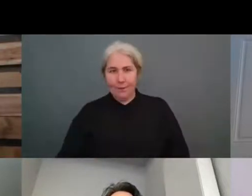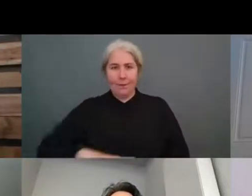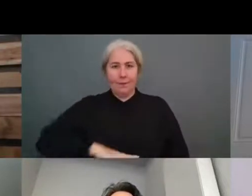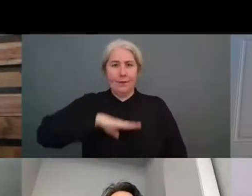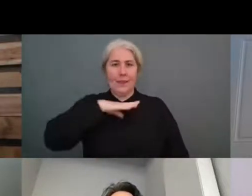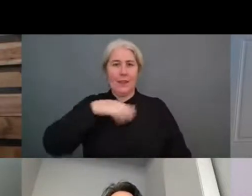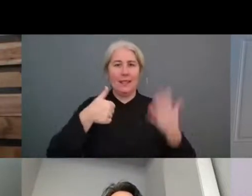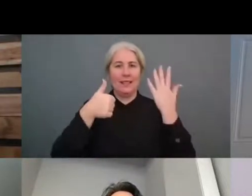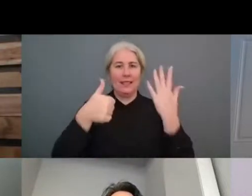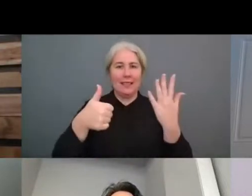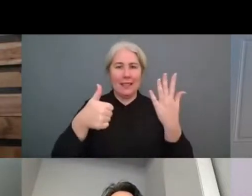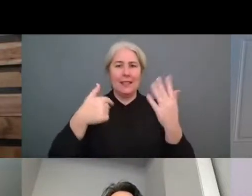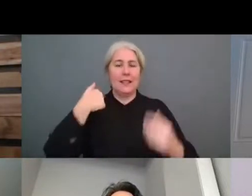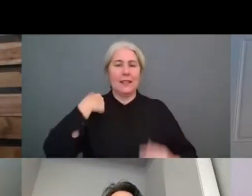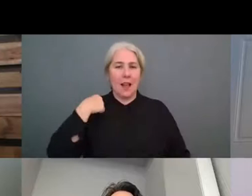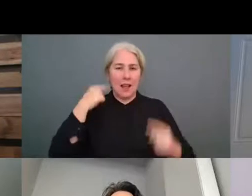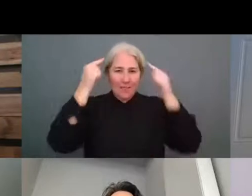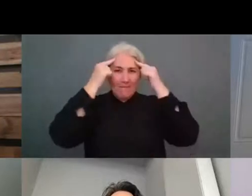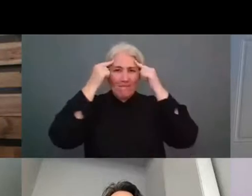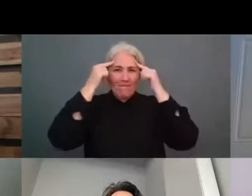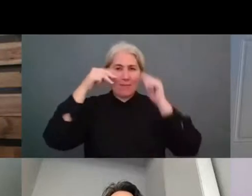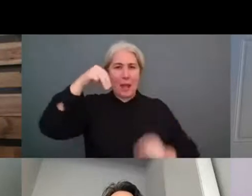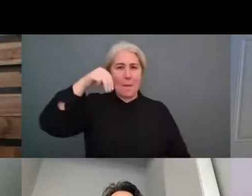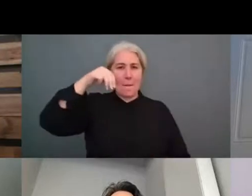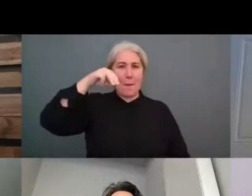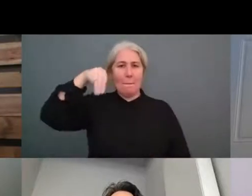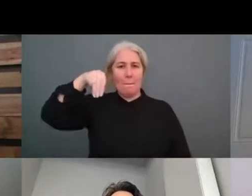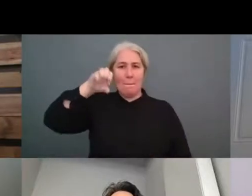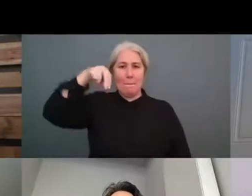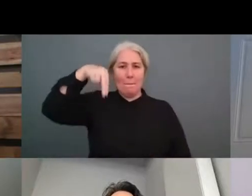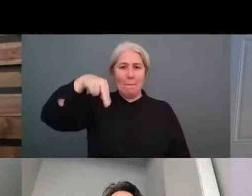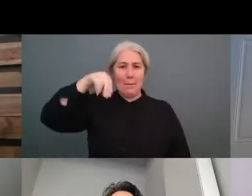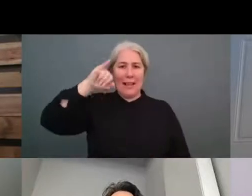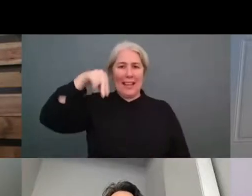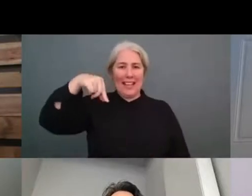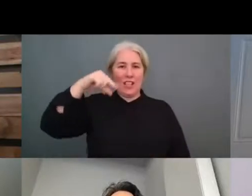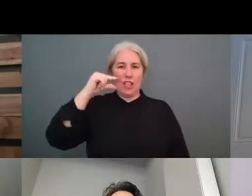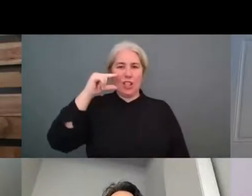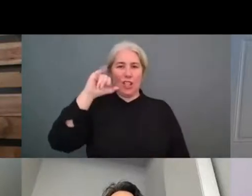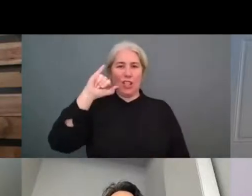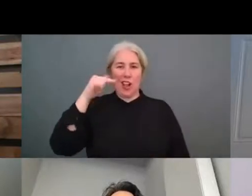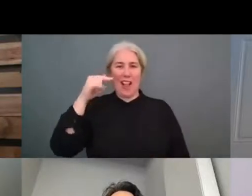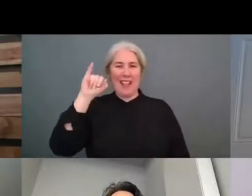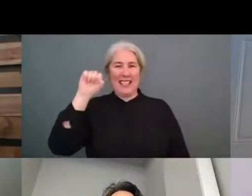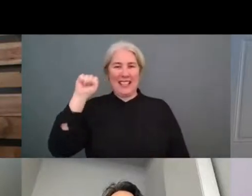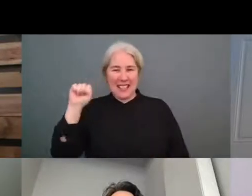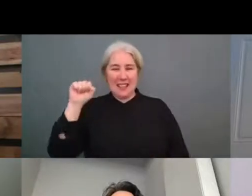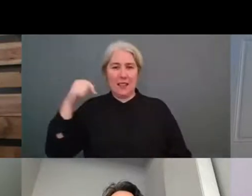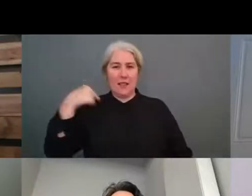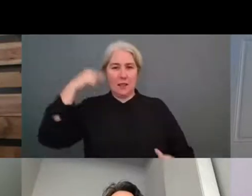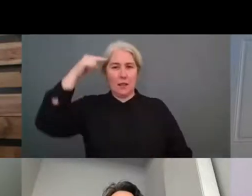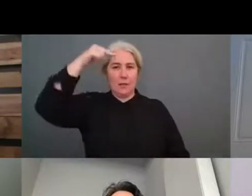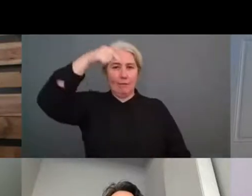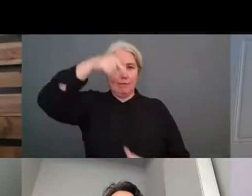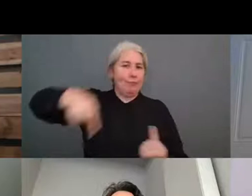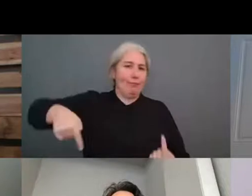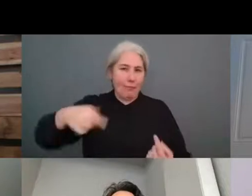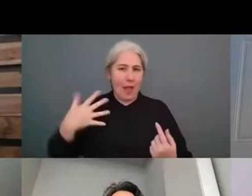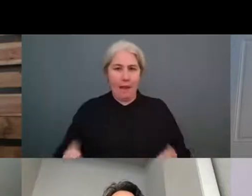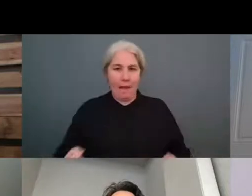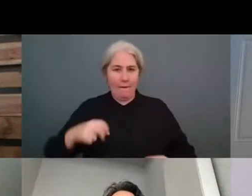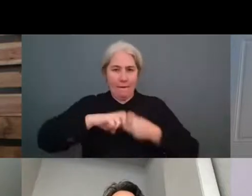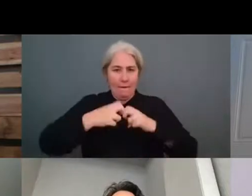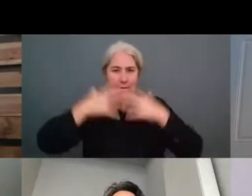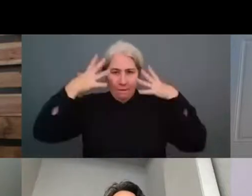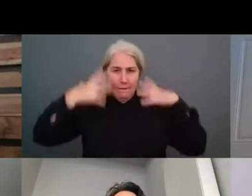membres et durant la rééducation j'ai découvert quelque chose d'incroyable j'ai découvert l'eau la